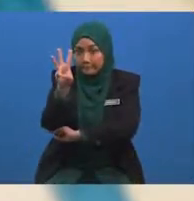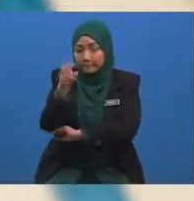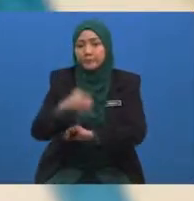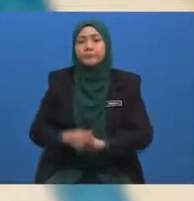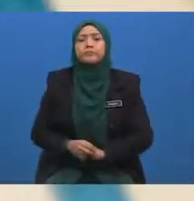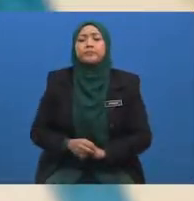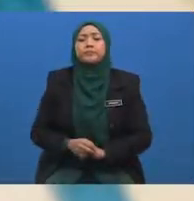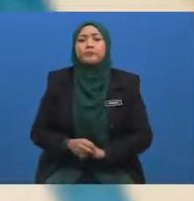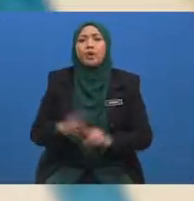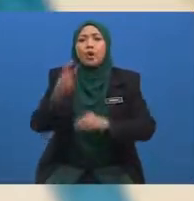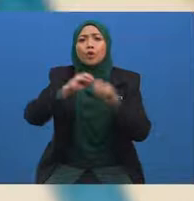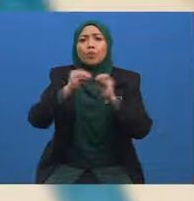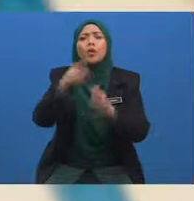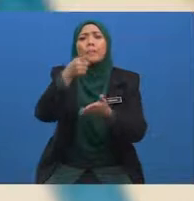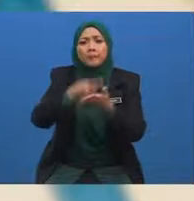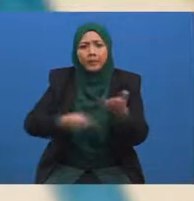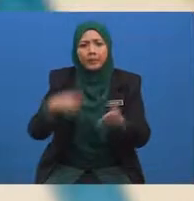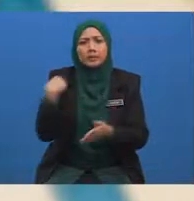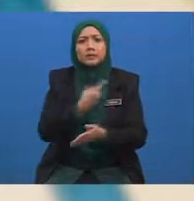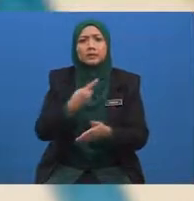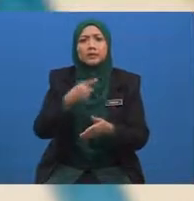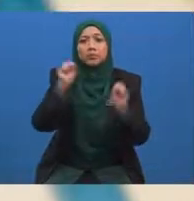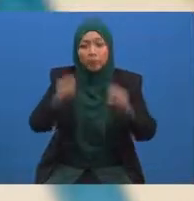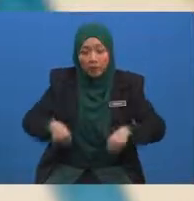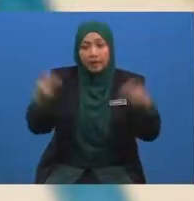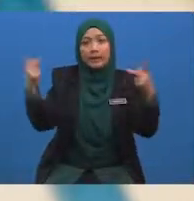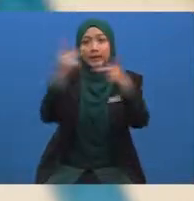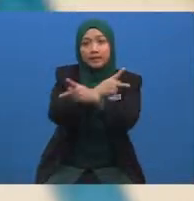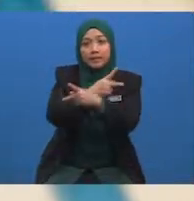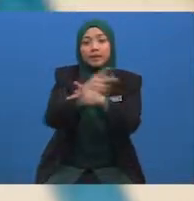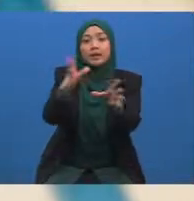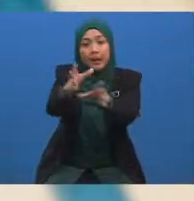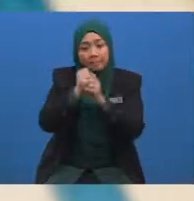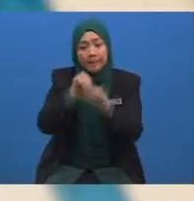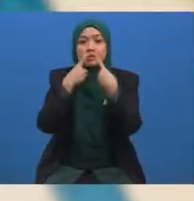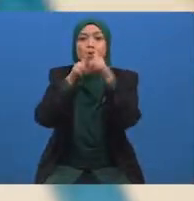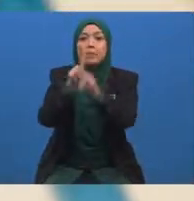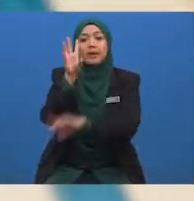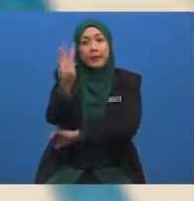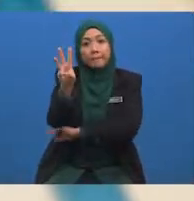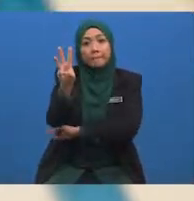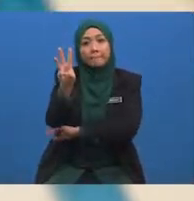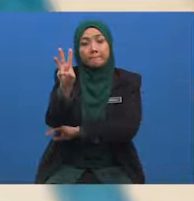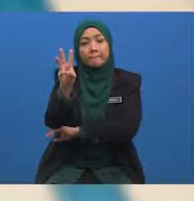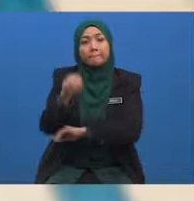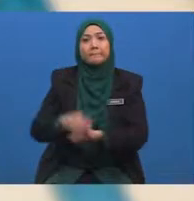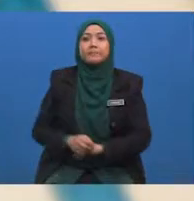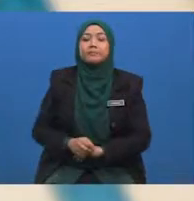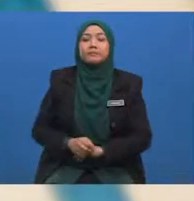Nombor apa yang kita darab? Jawapannya 6. Betul.